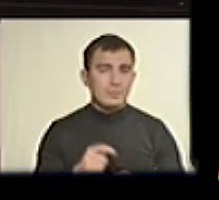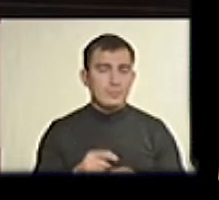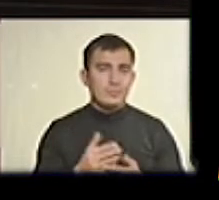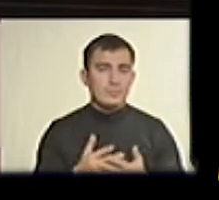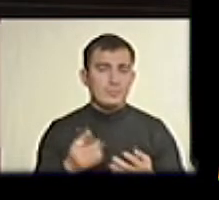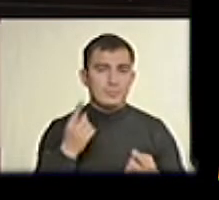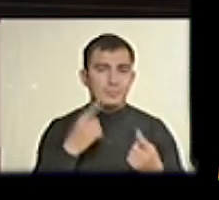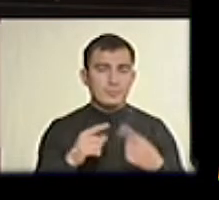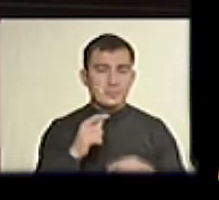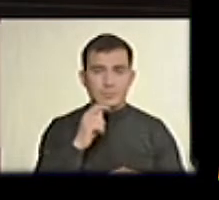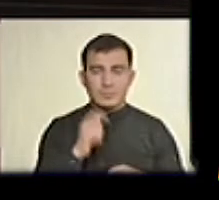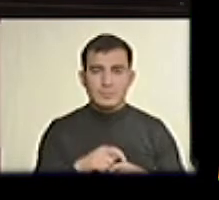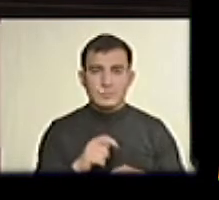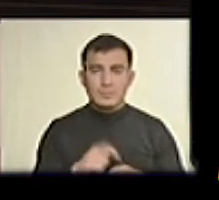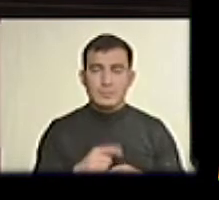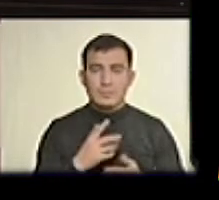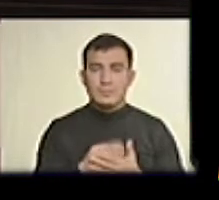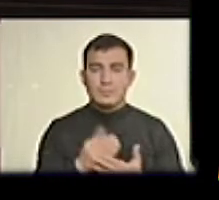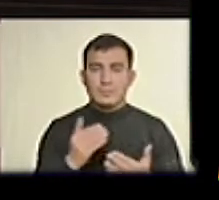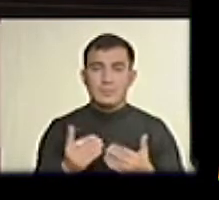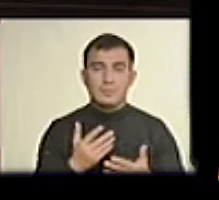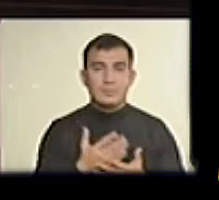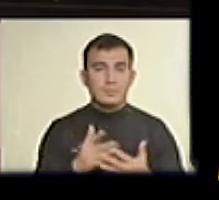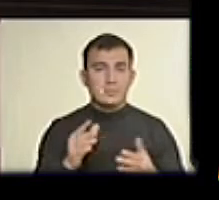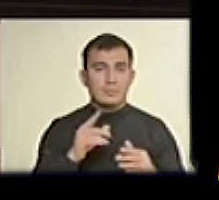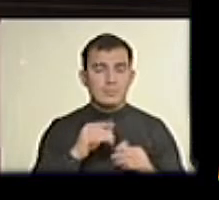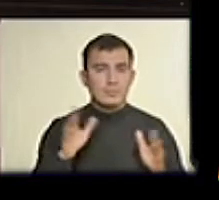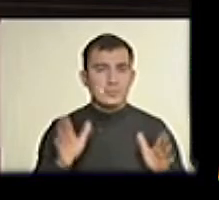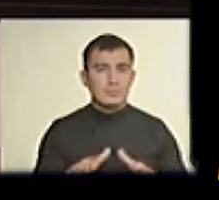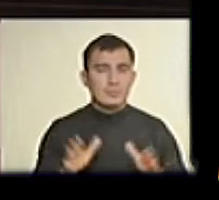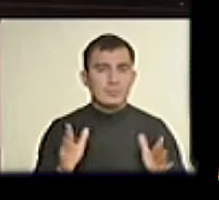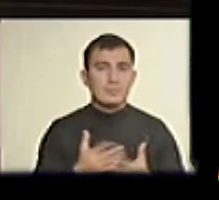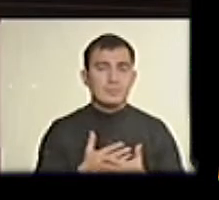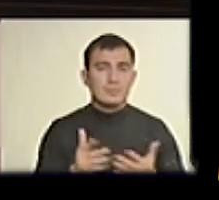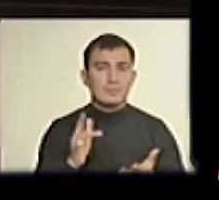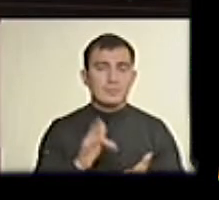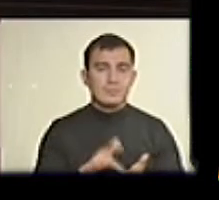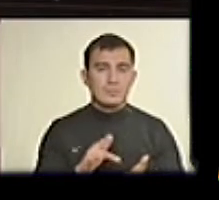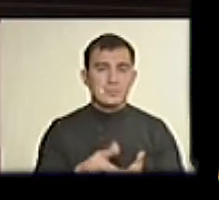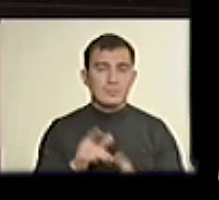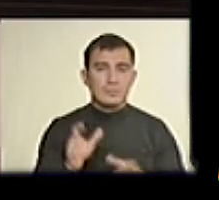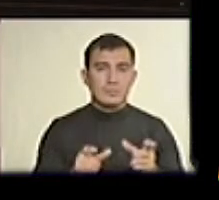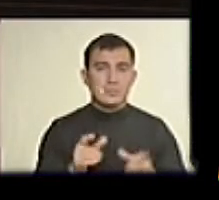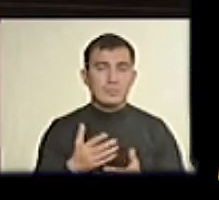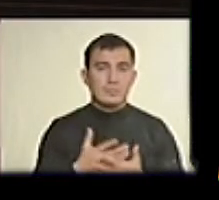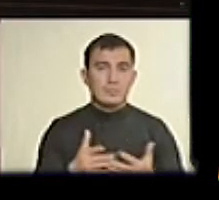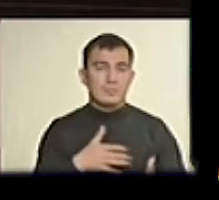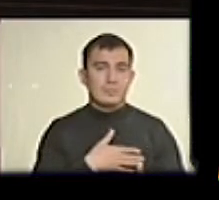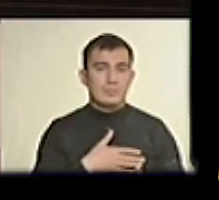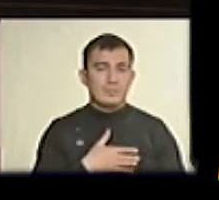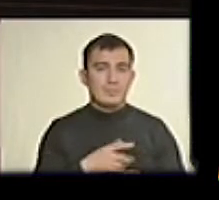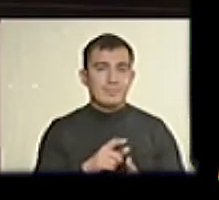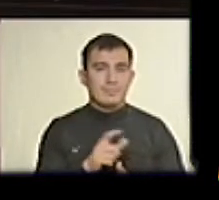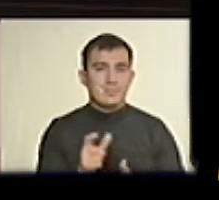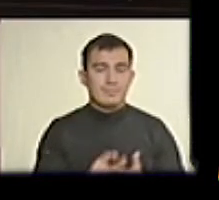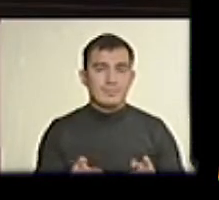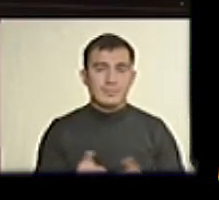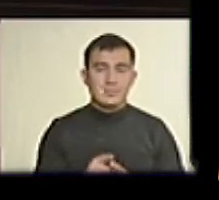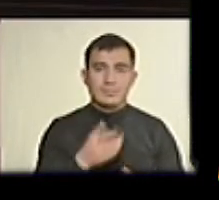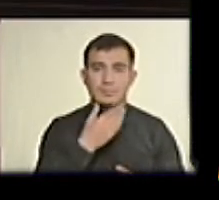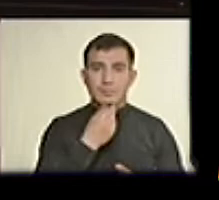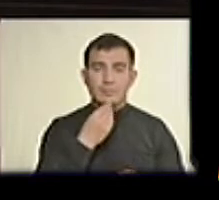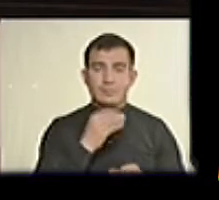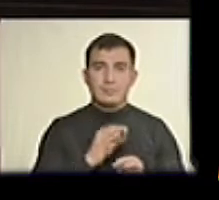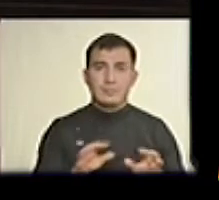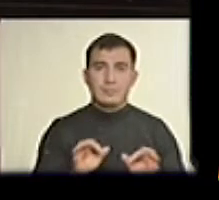ma'noda qushlarni keltirish yordamida insonlar o'rtasidagi aloqalarni u chiroyli shoirona tarzda bayon